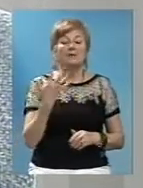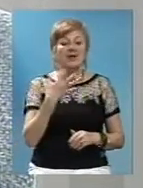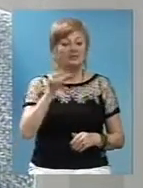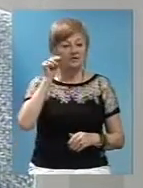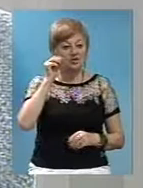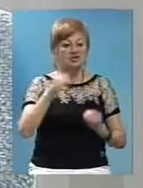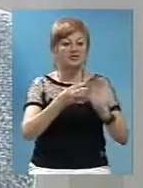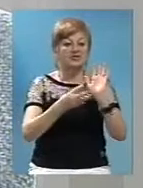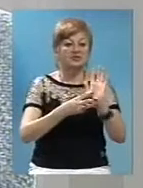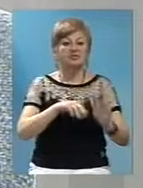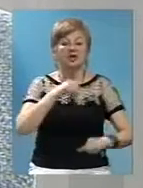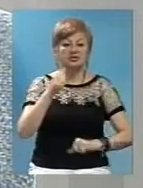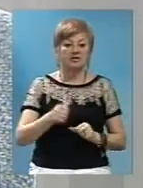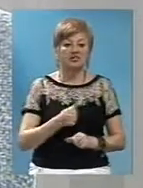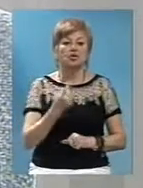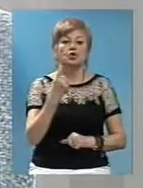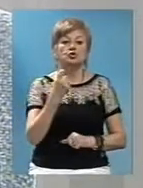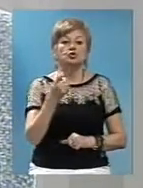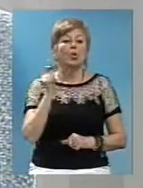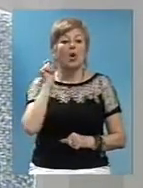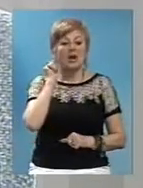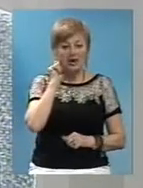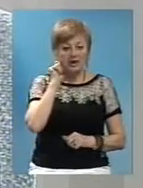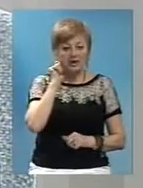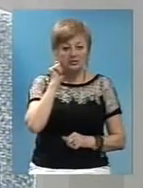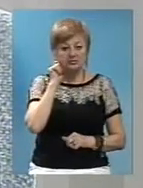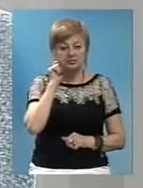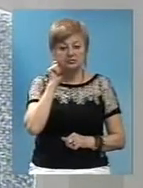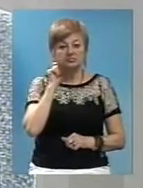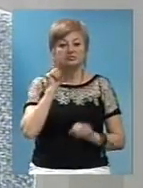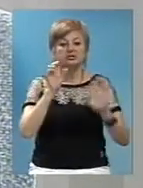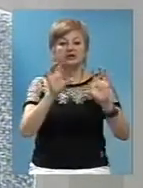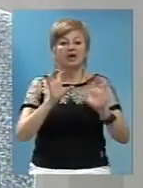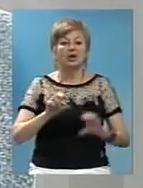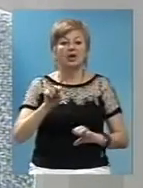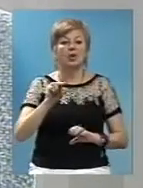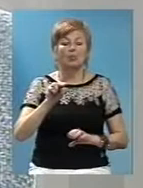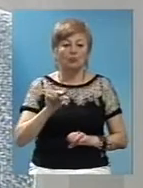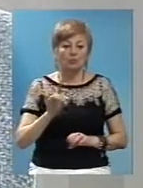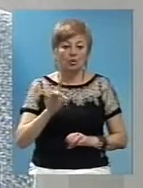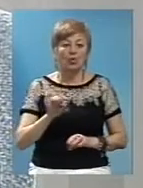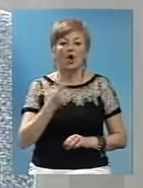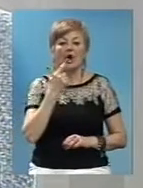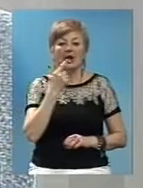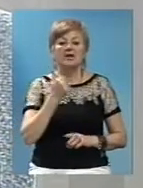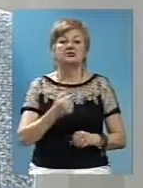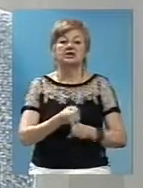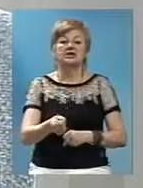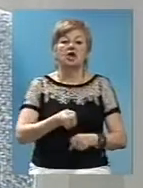вересня 2018-го – 100 років декрету про червоний терор.